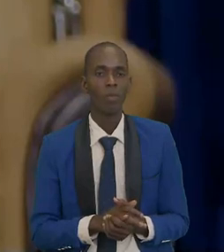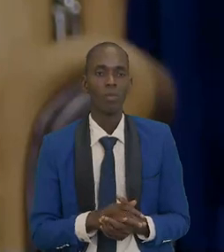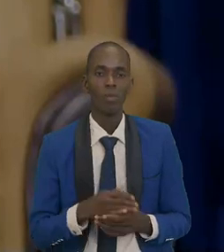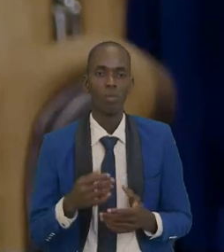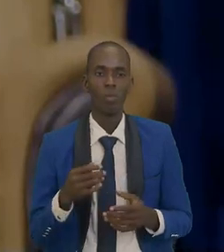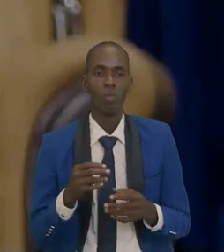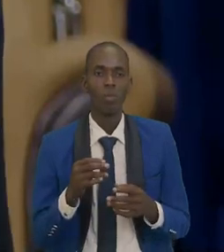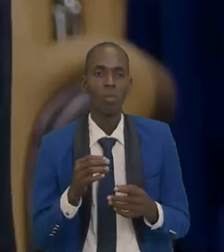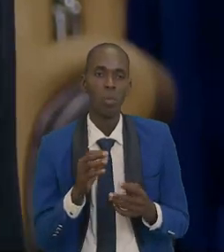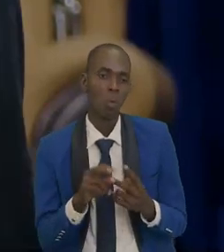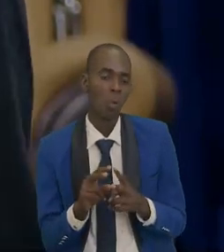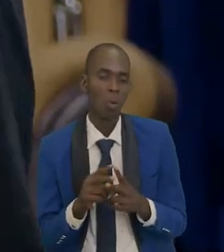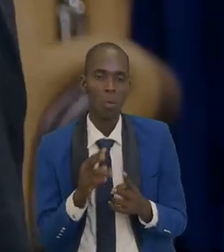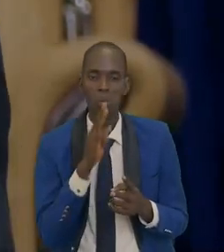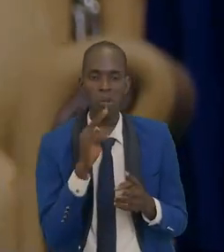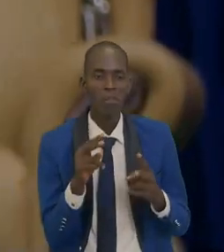Nous sommes vraiment très lents.